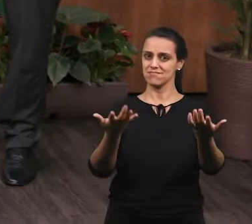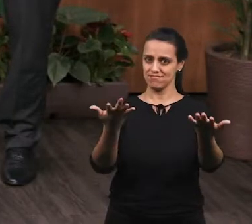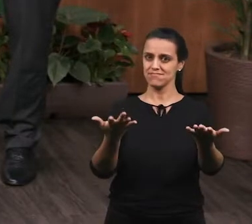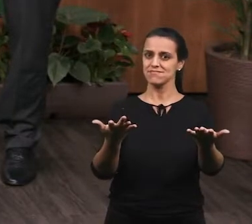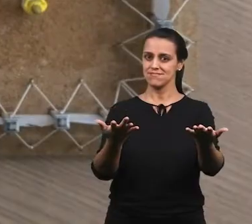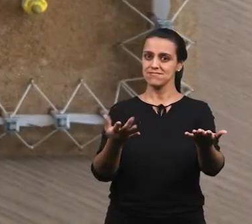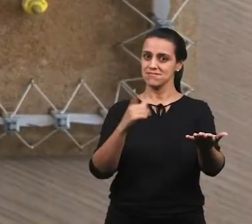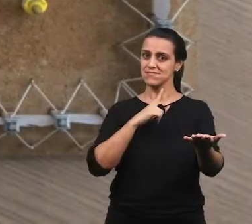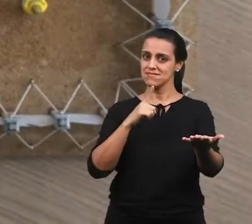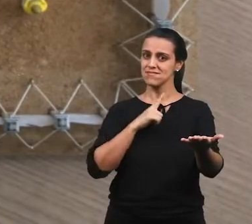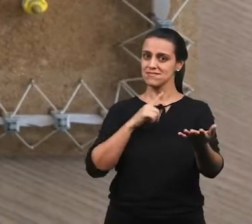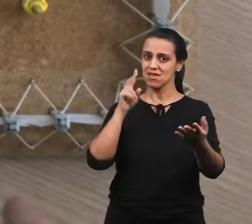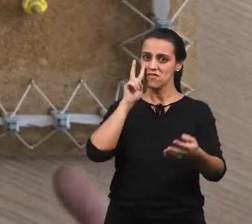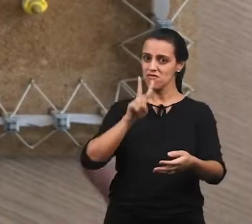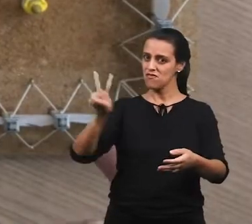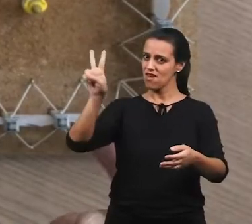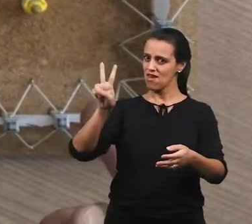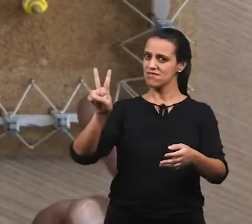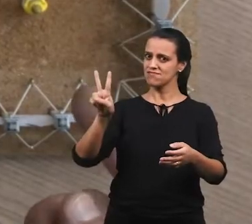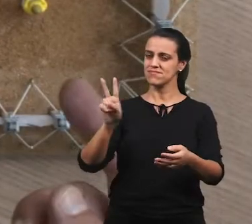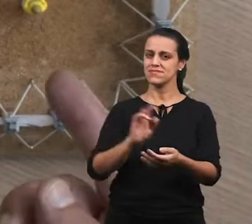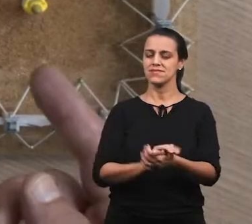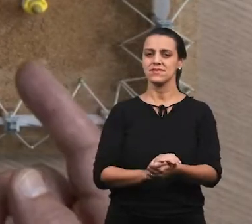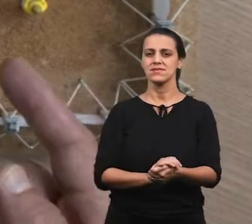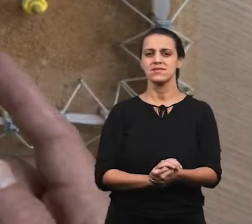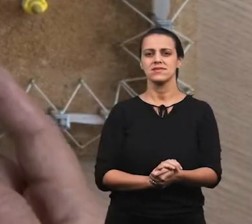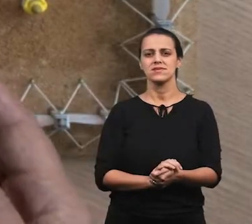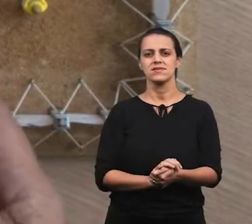жертвенника, как мы можем увидеть на этом